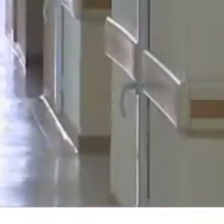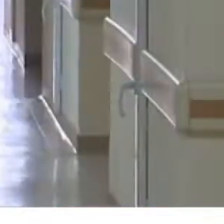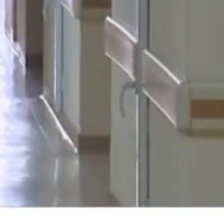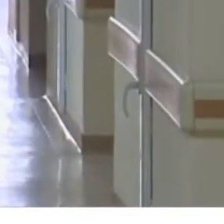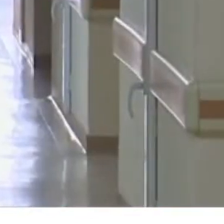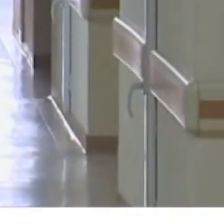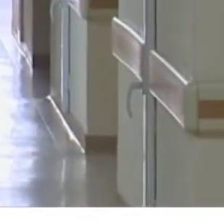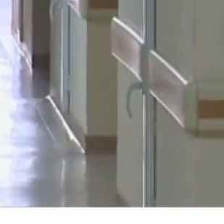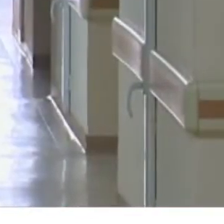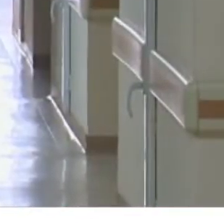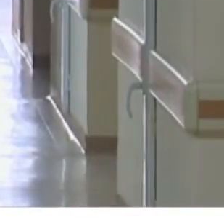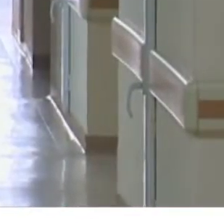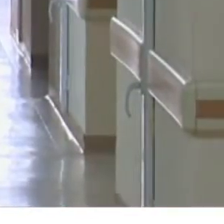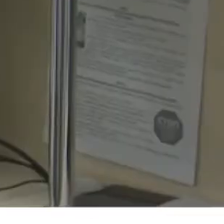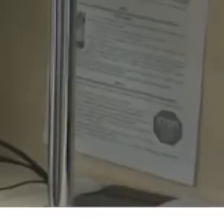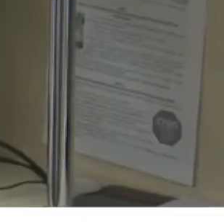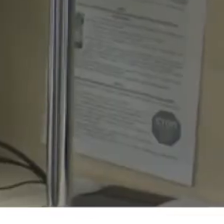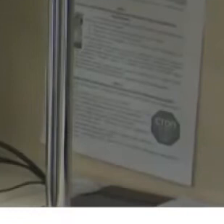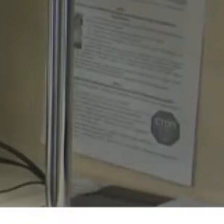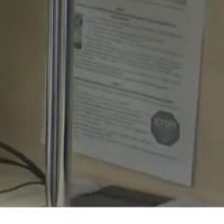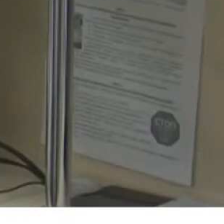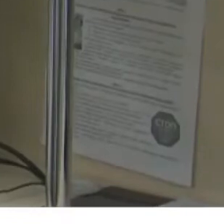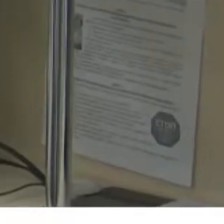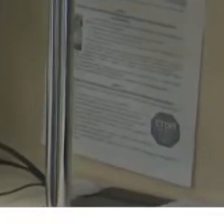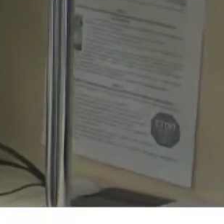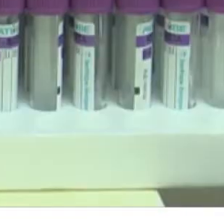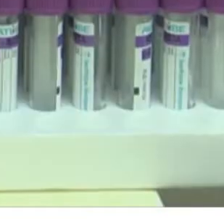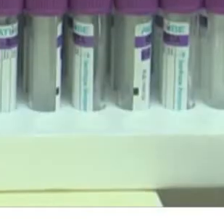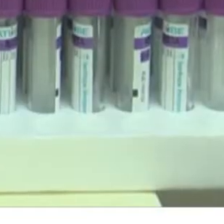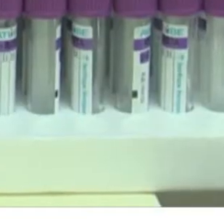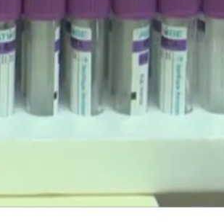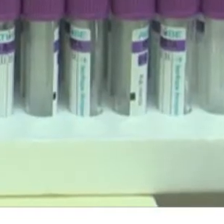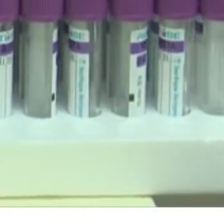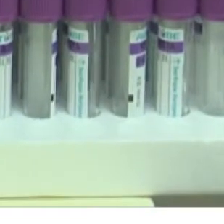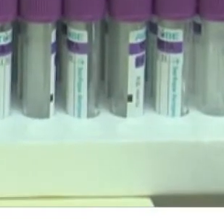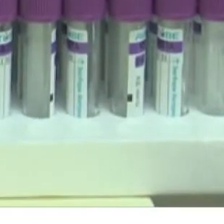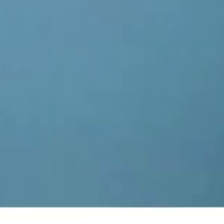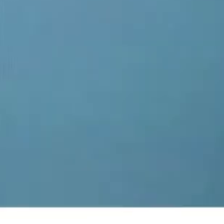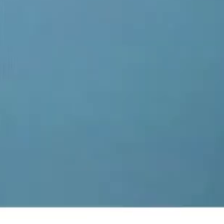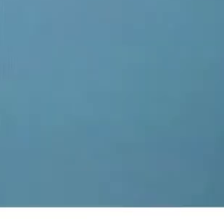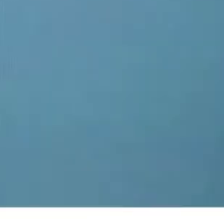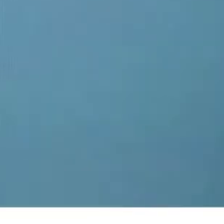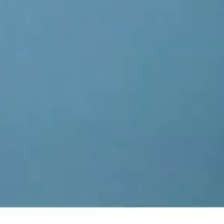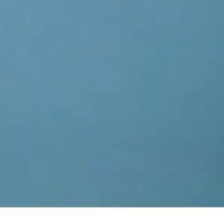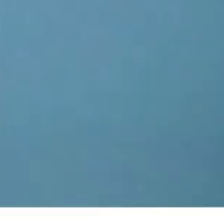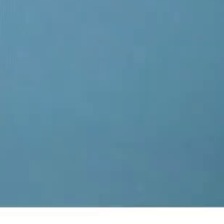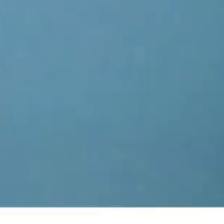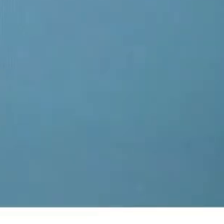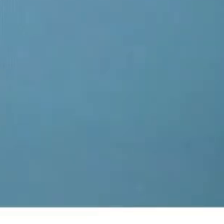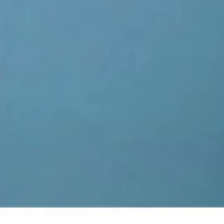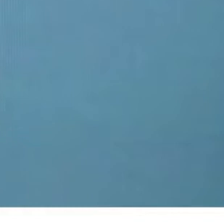жағдайлар көбеюде. Мәселен, ауру белгісі жоқ болса да вирус жұқтырғандар саны соңғы аптада 65%-ға артты. Осы аптаның 3